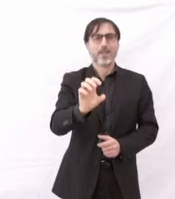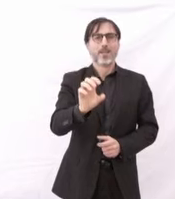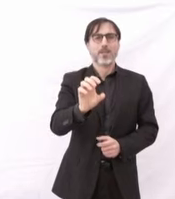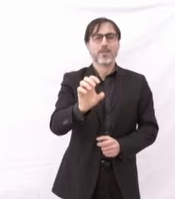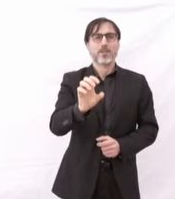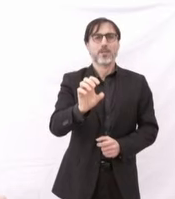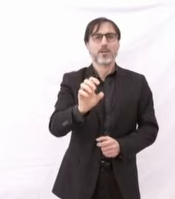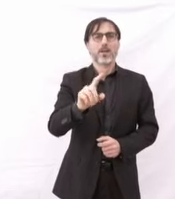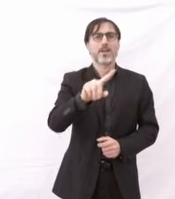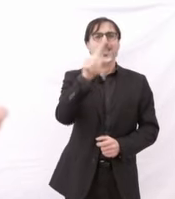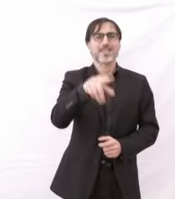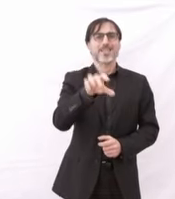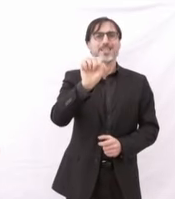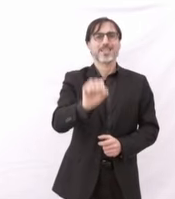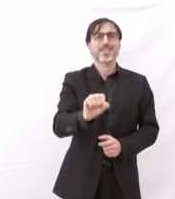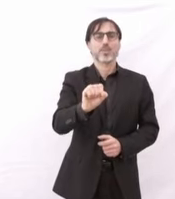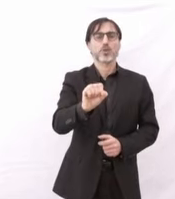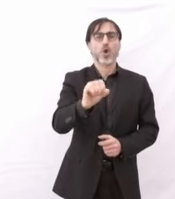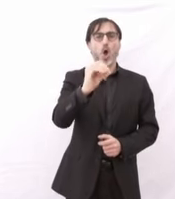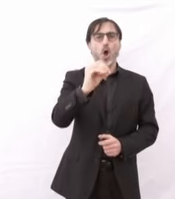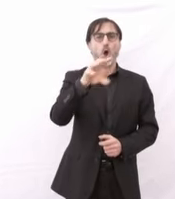Martinez Zagò,